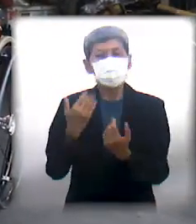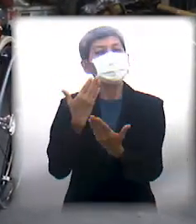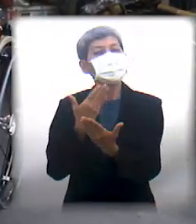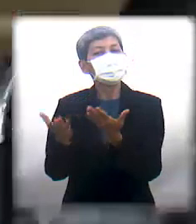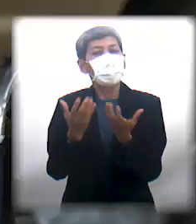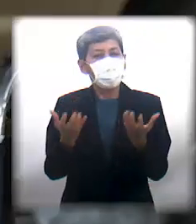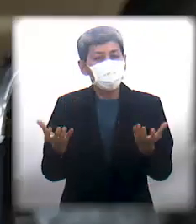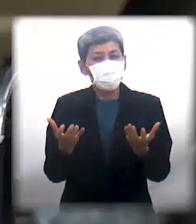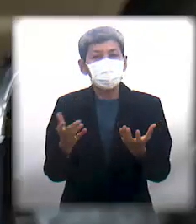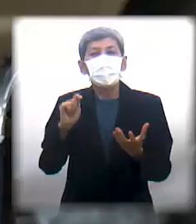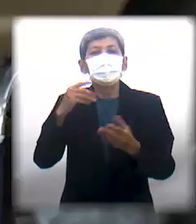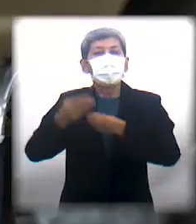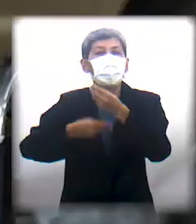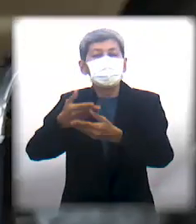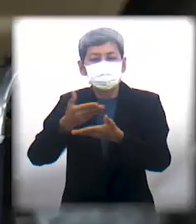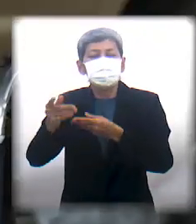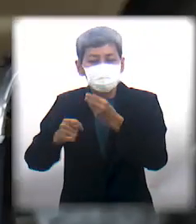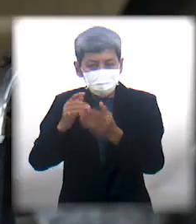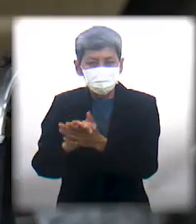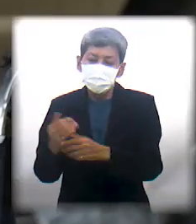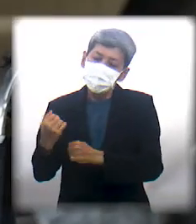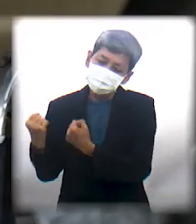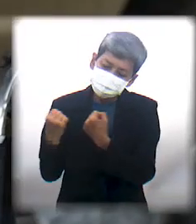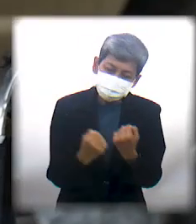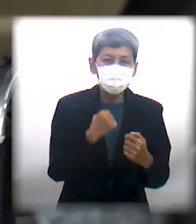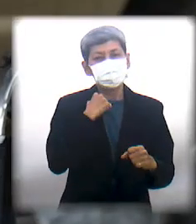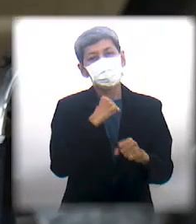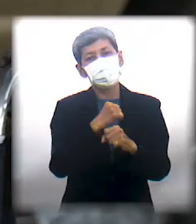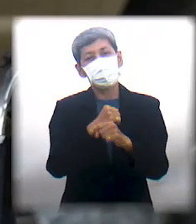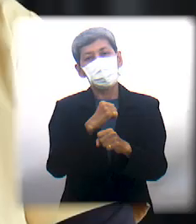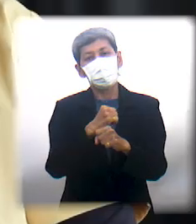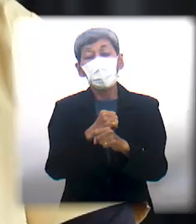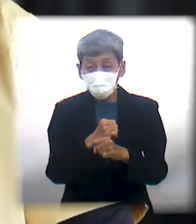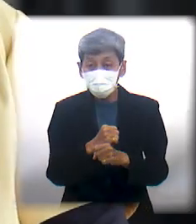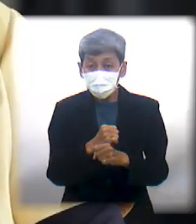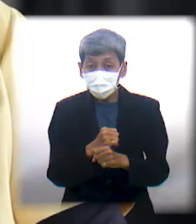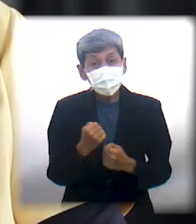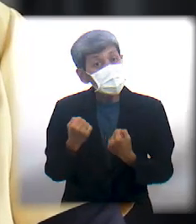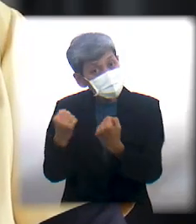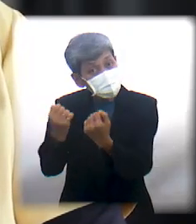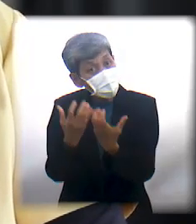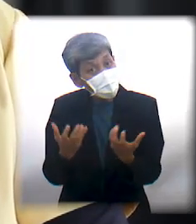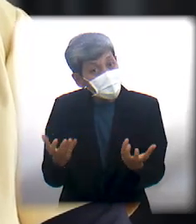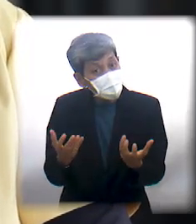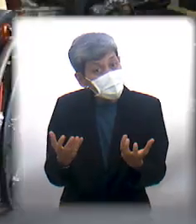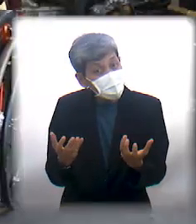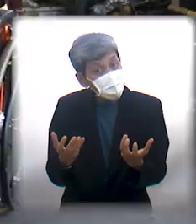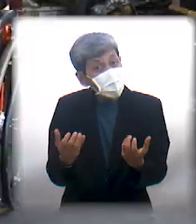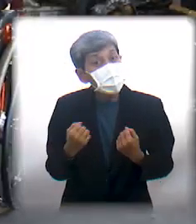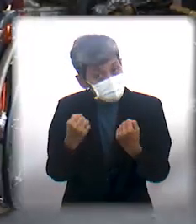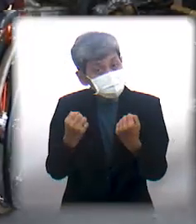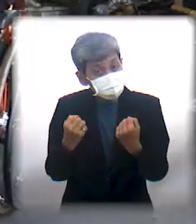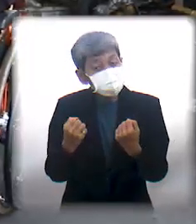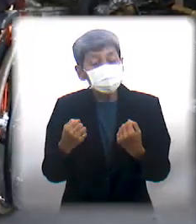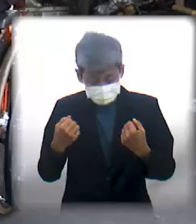ของที่ตลาดดำเนินแล้วกลับมาก็มาทำงานนี่ครับ ขับรถไปซื้อของขับรถย